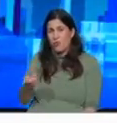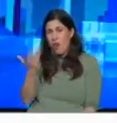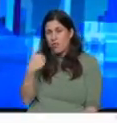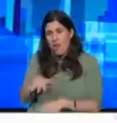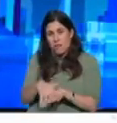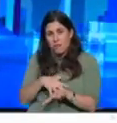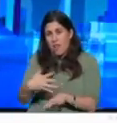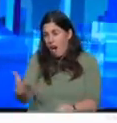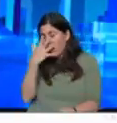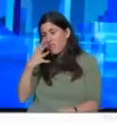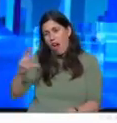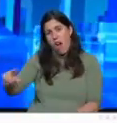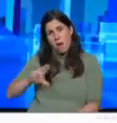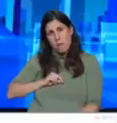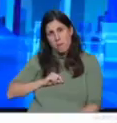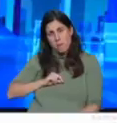מרגיש אכזבה כמוני,